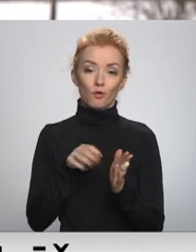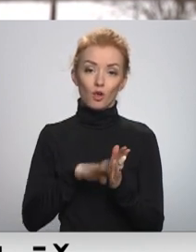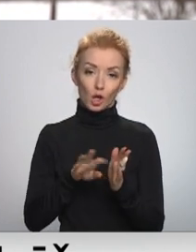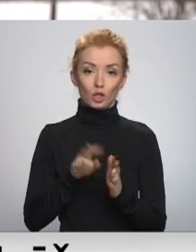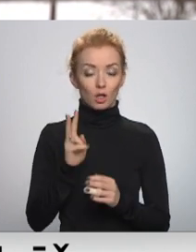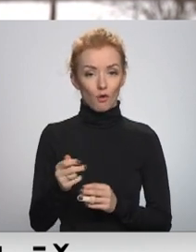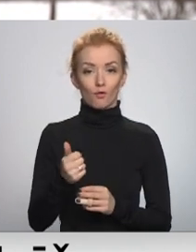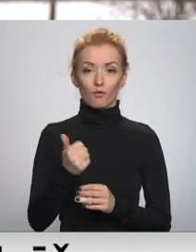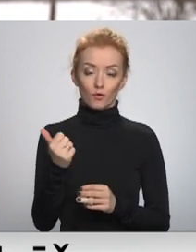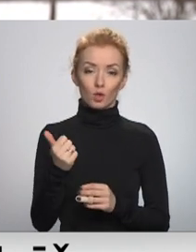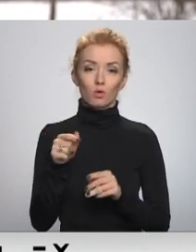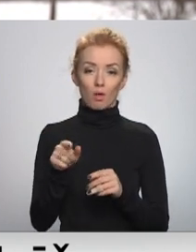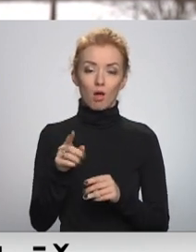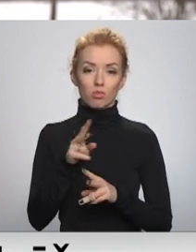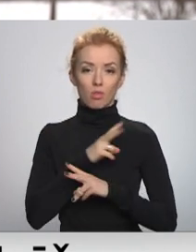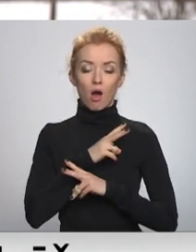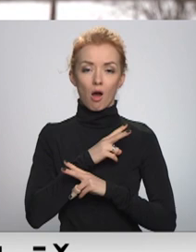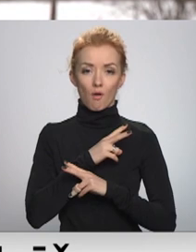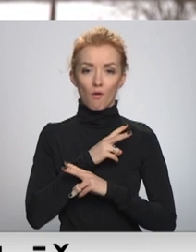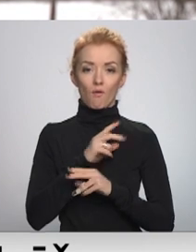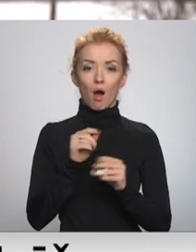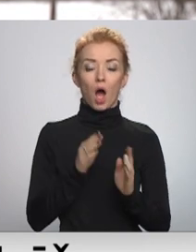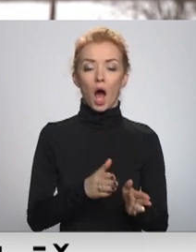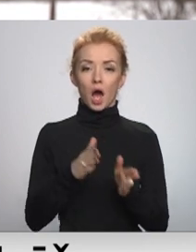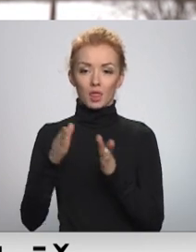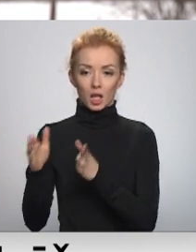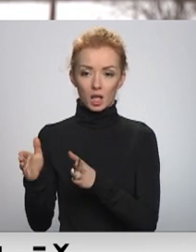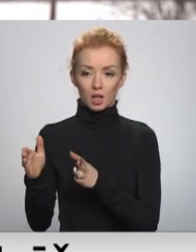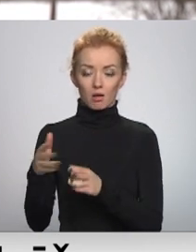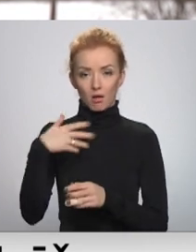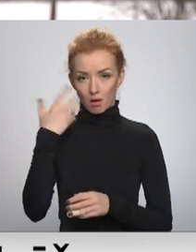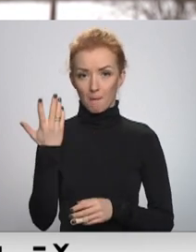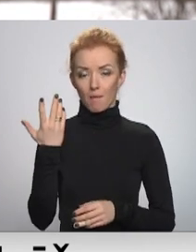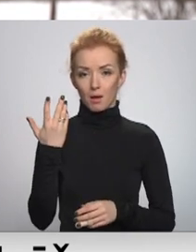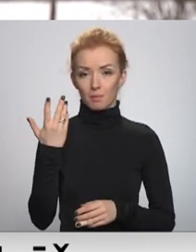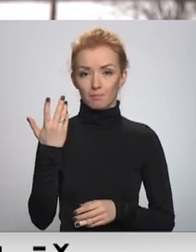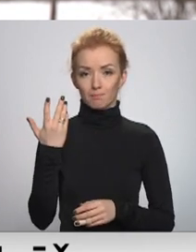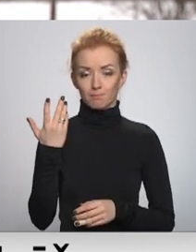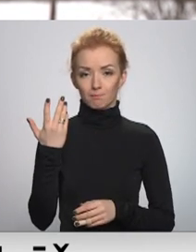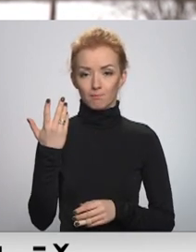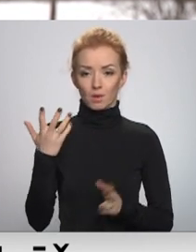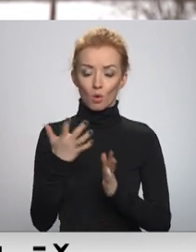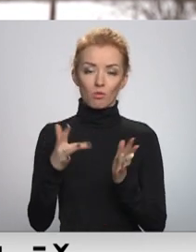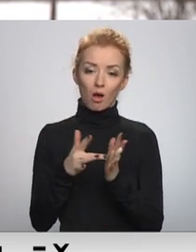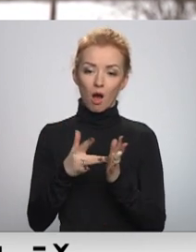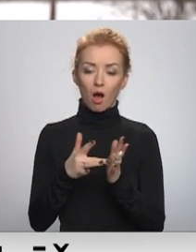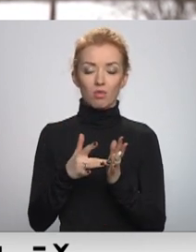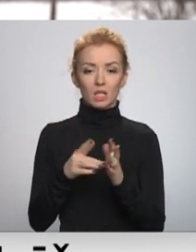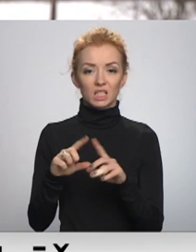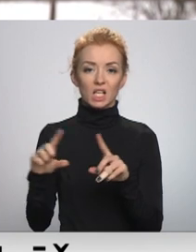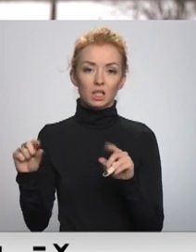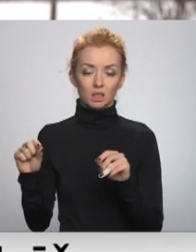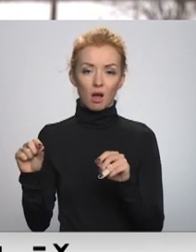ka viņiem tā nāve tiek atlikta, kamēr kaut kādas attiecīgās